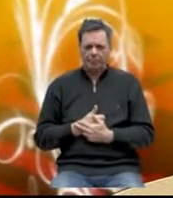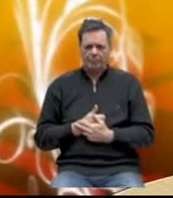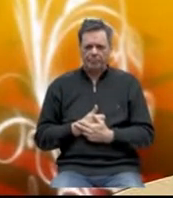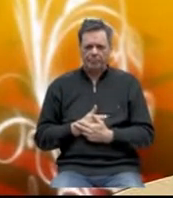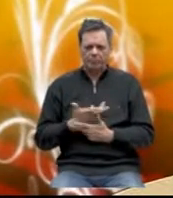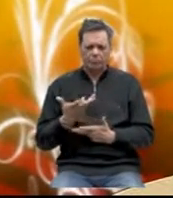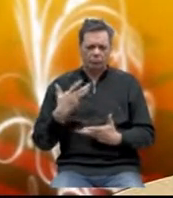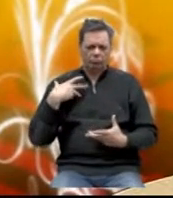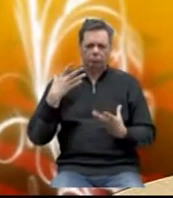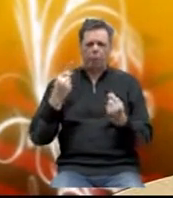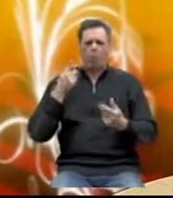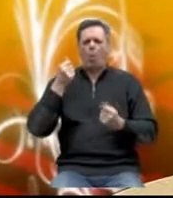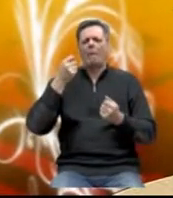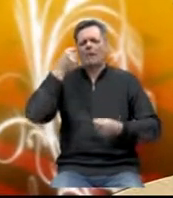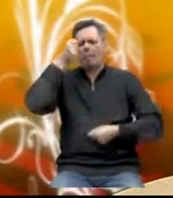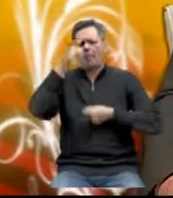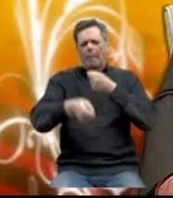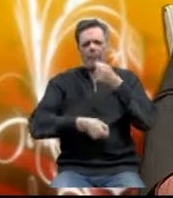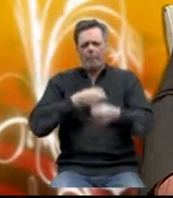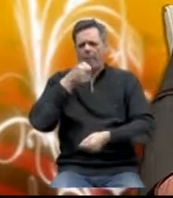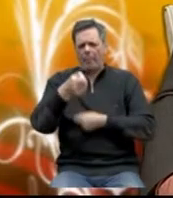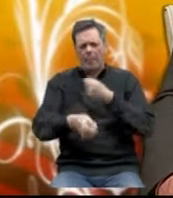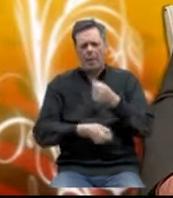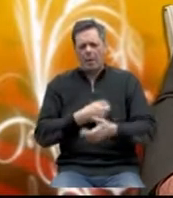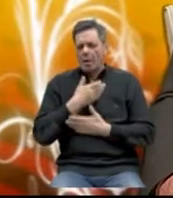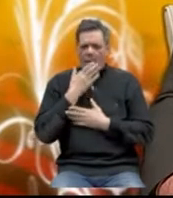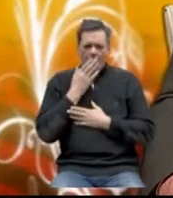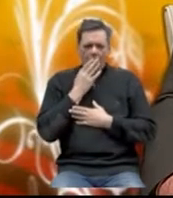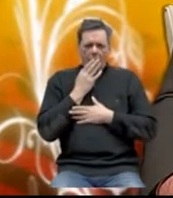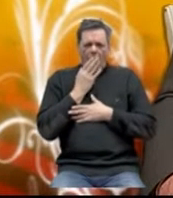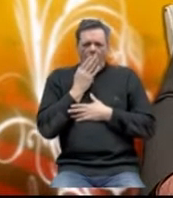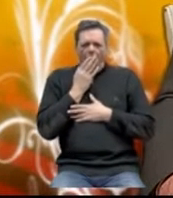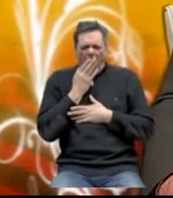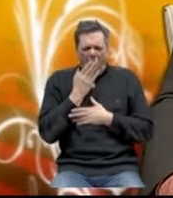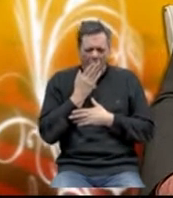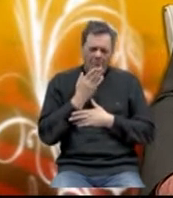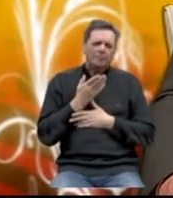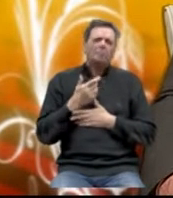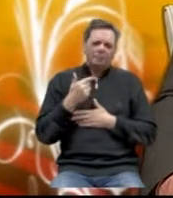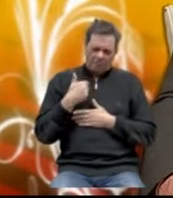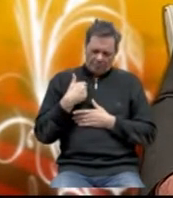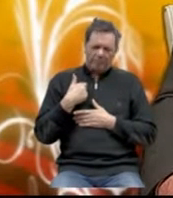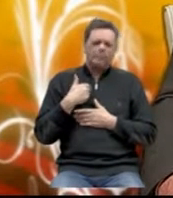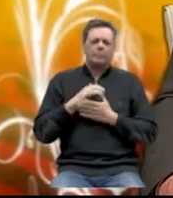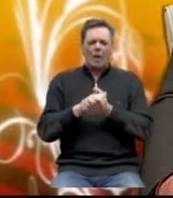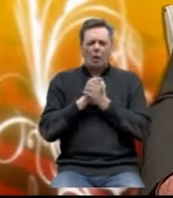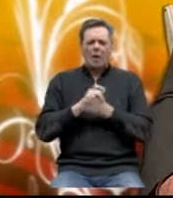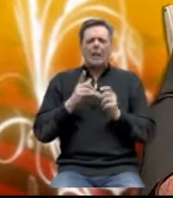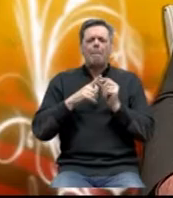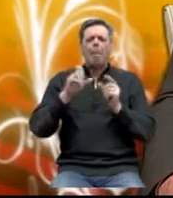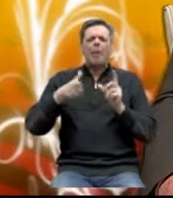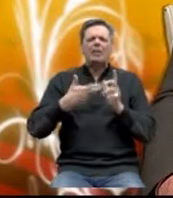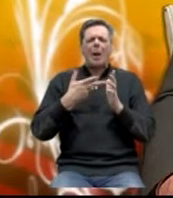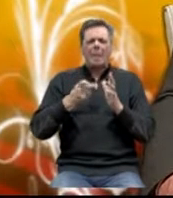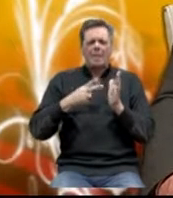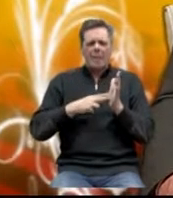teški novac unutra. To smo tamo, doktorica Poljičanin i ja prvenstveno zapravo uložili taj napor da se napravi nacionalni